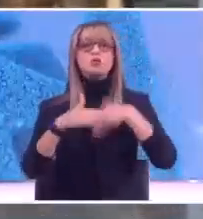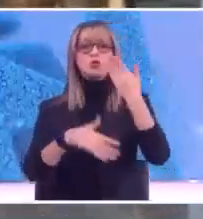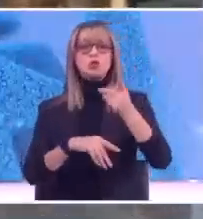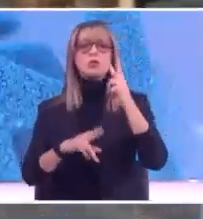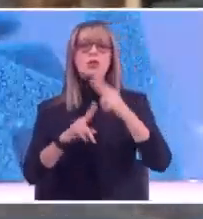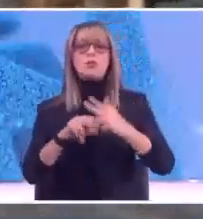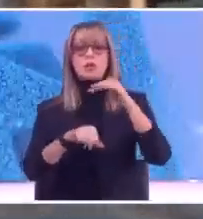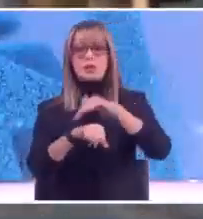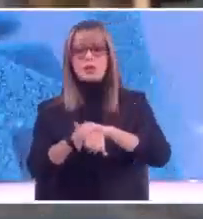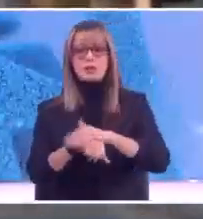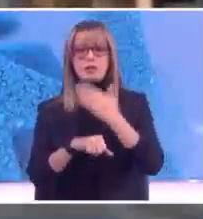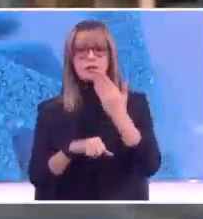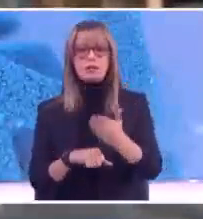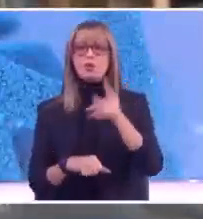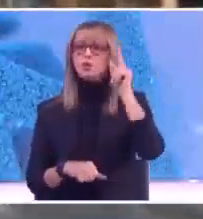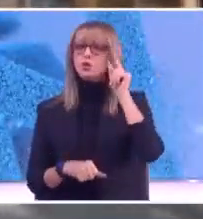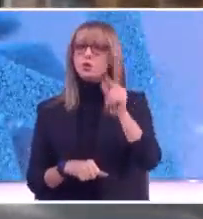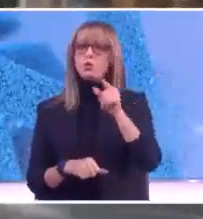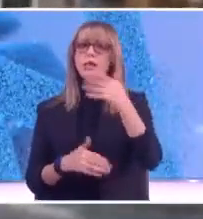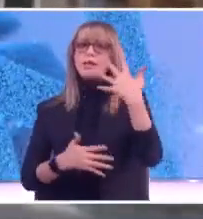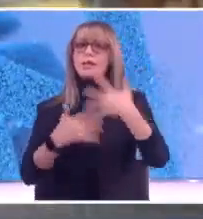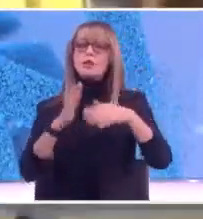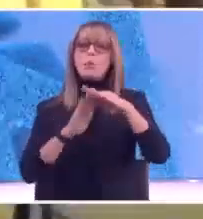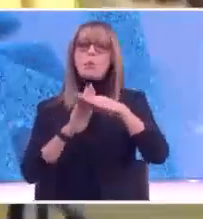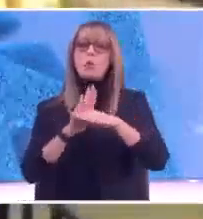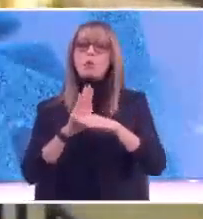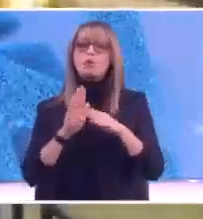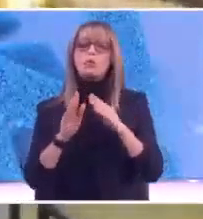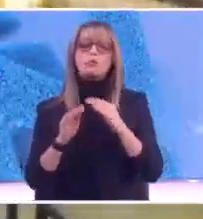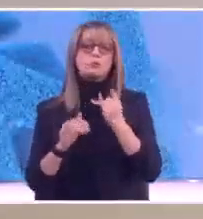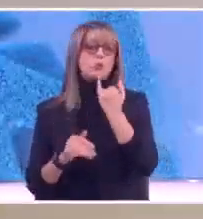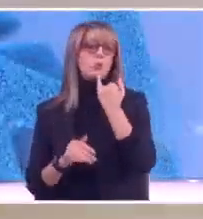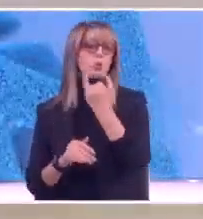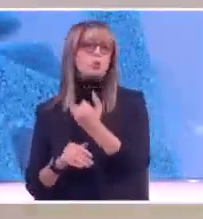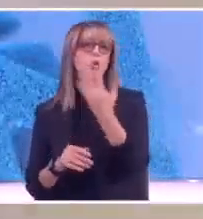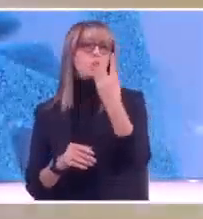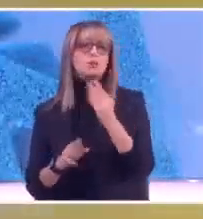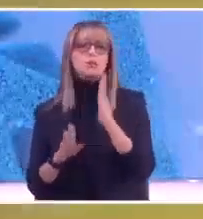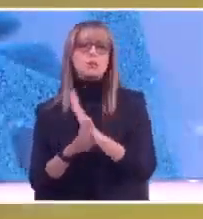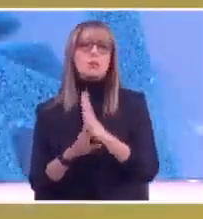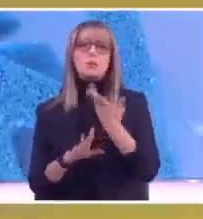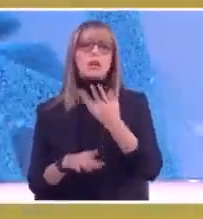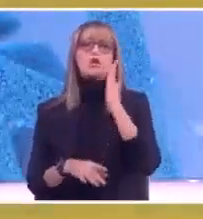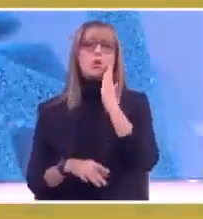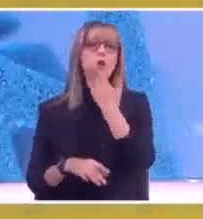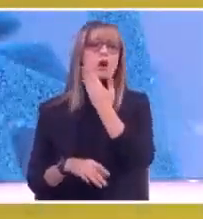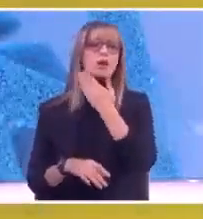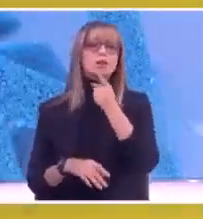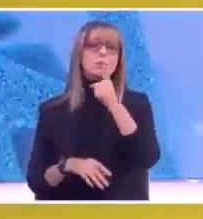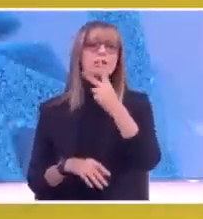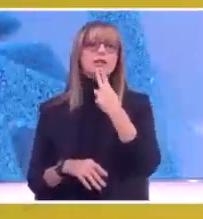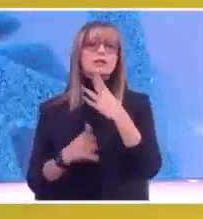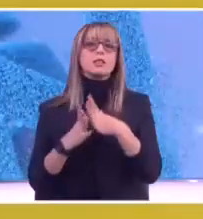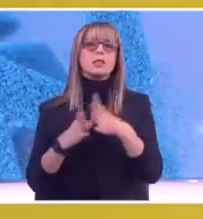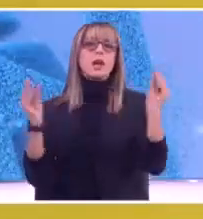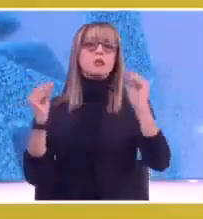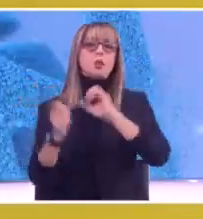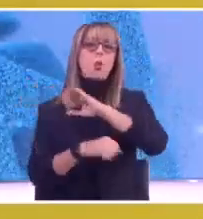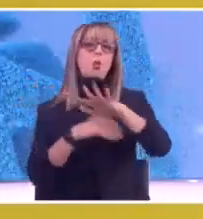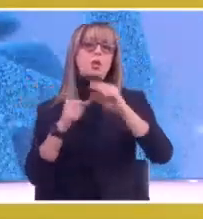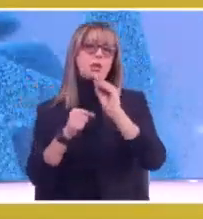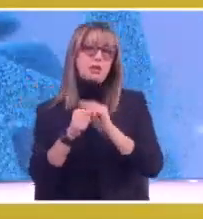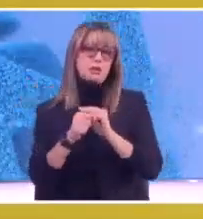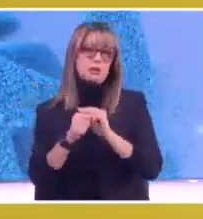sonrası gözaltına alındı. Şüphelinin televizyon programına konuk olma nedeni ise Tokat'ta bir kadının kaybolması olayıyla